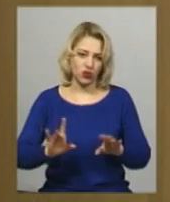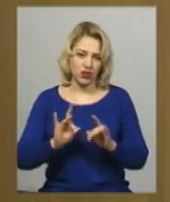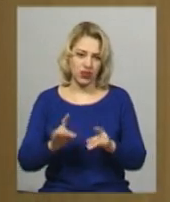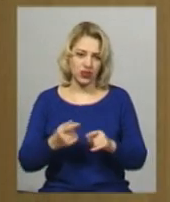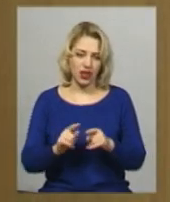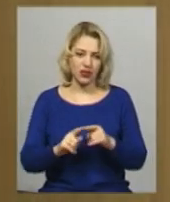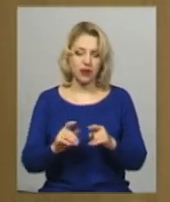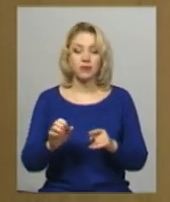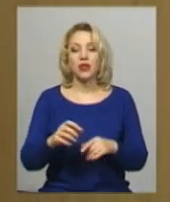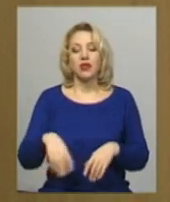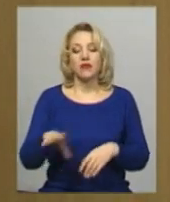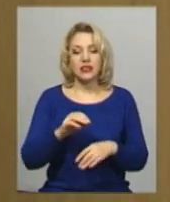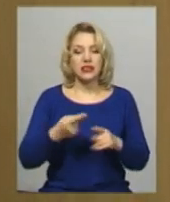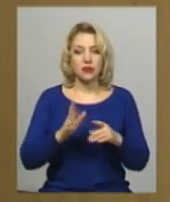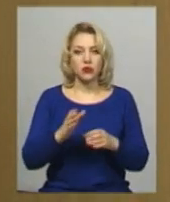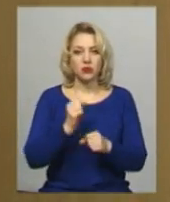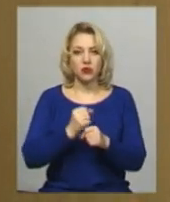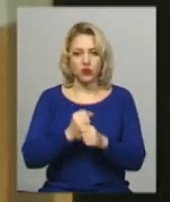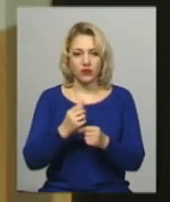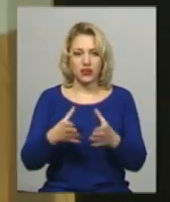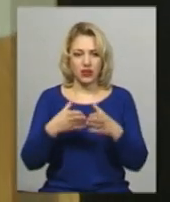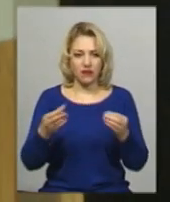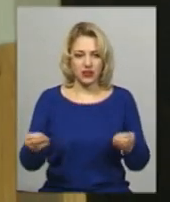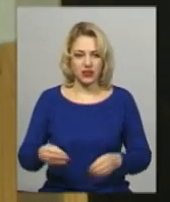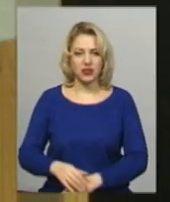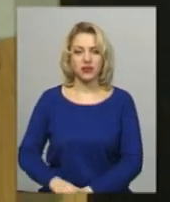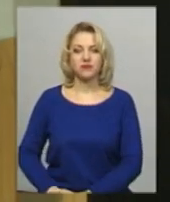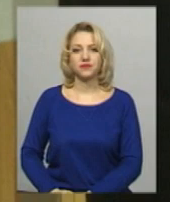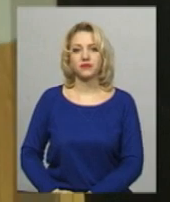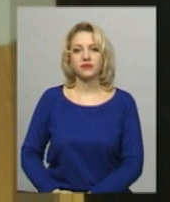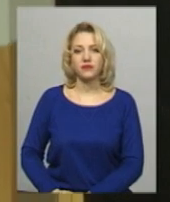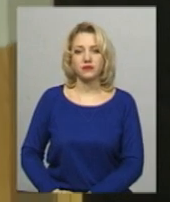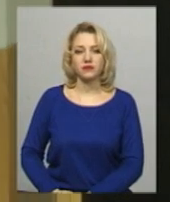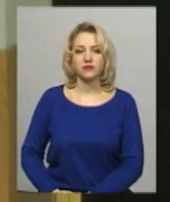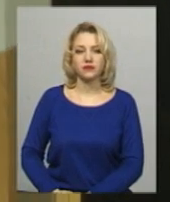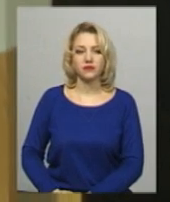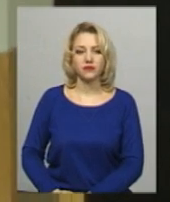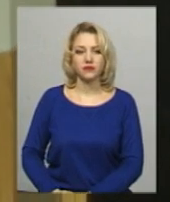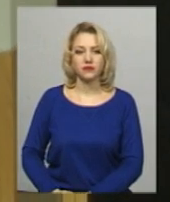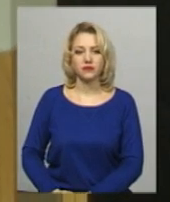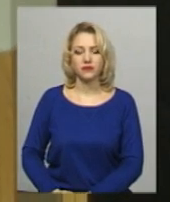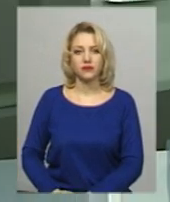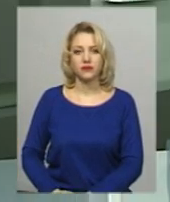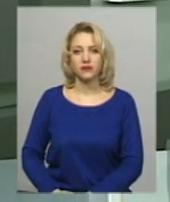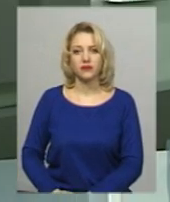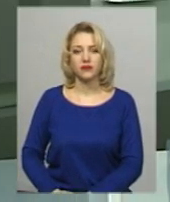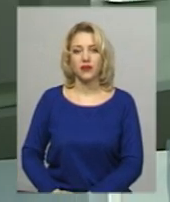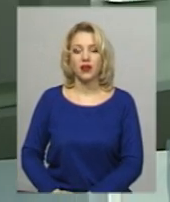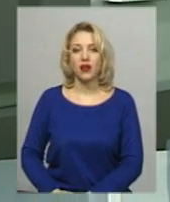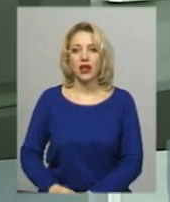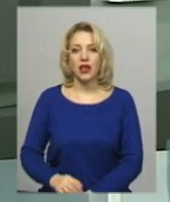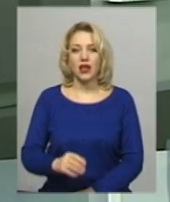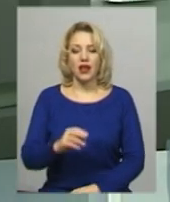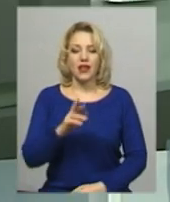категорій у Хмельницькому запрацюють навесні, каже Слов'ян Воронецький. Анастасія Олексюк, Іван Мовчан, новини Поділля Центр. У селі